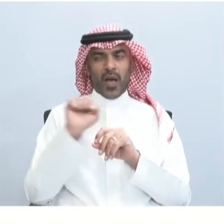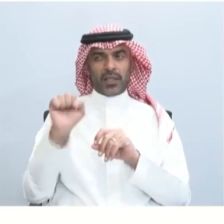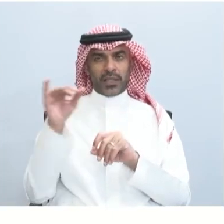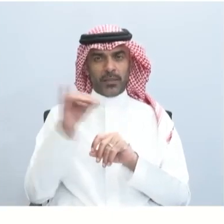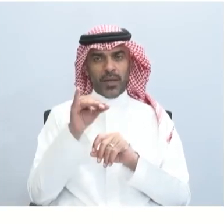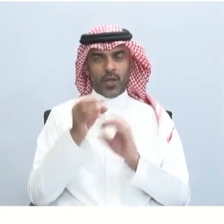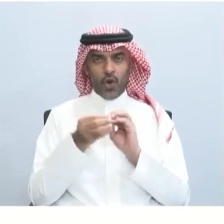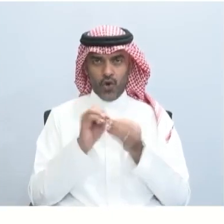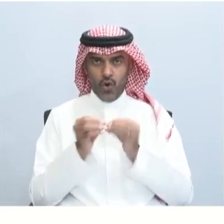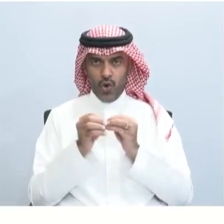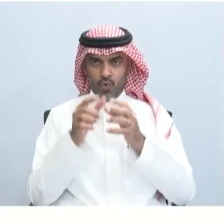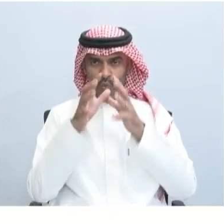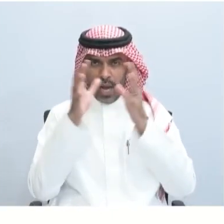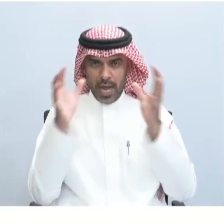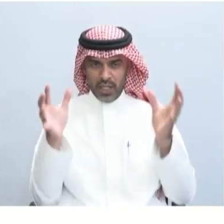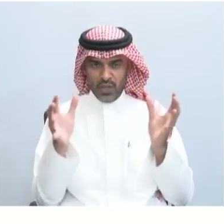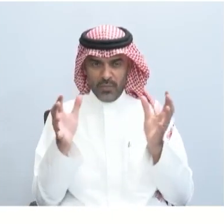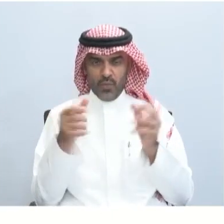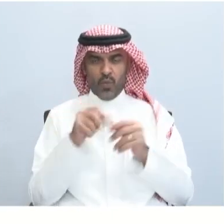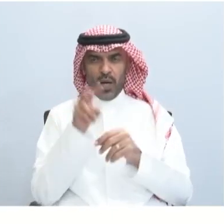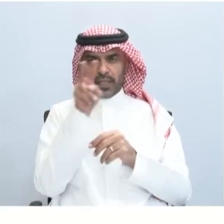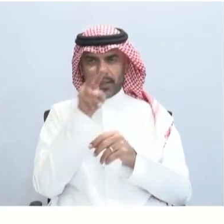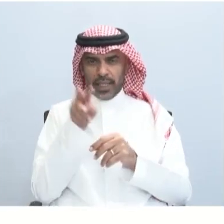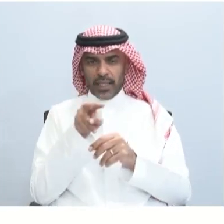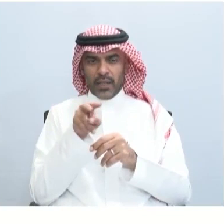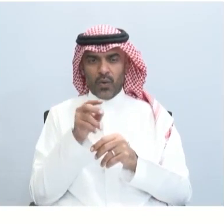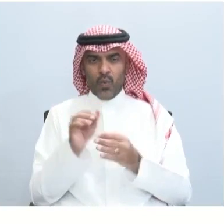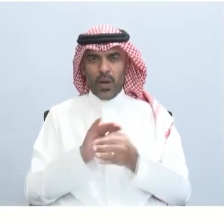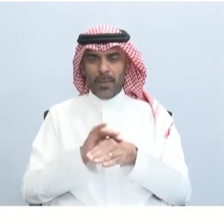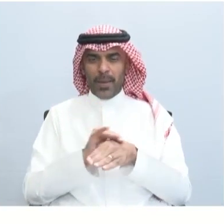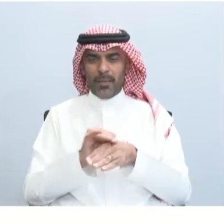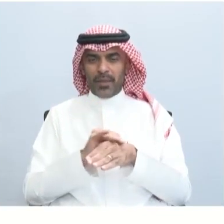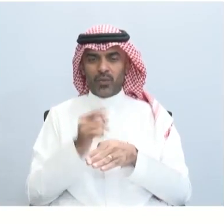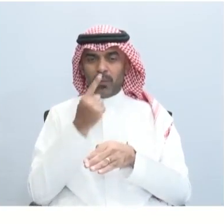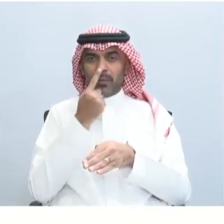والحجم والملمس والرائحه والطعم والصوت